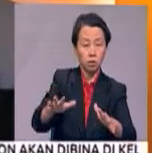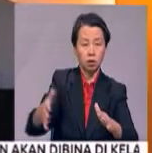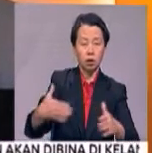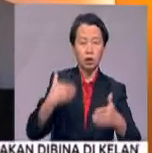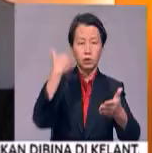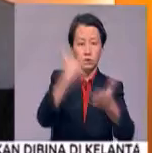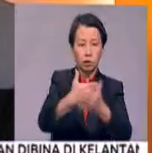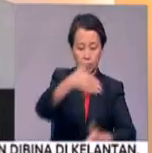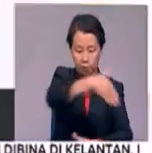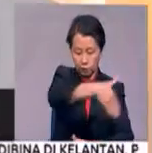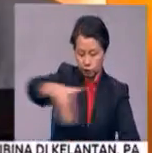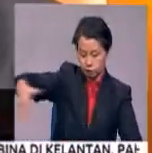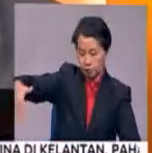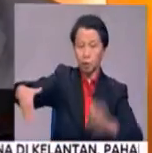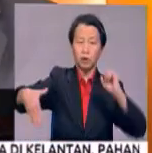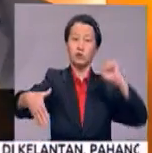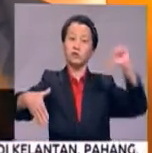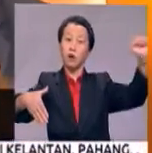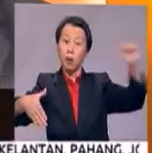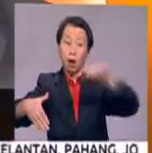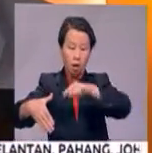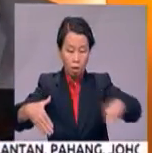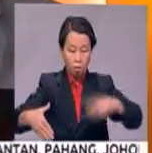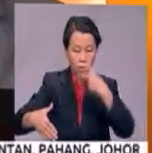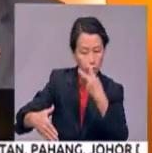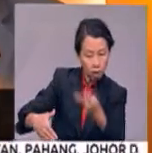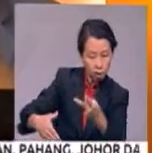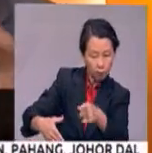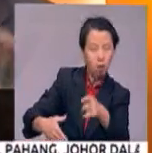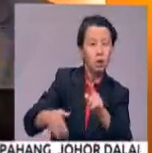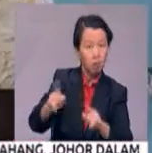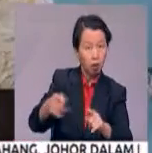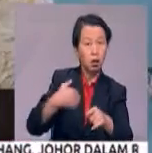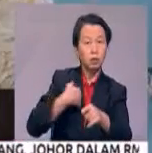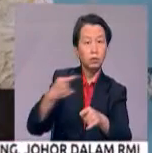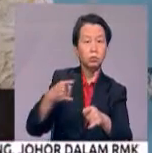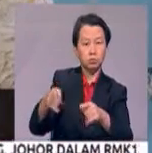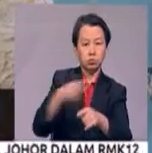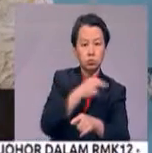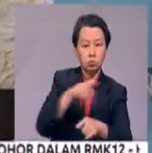ke Sempadan Sabah. Dan kita nampak bahawa ini ada satu loop ya.